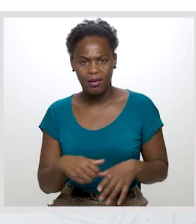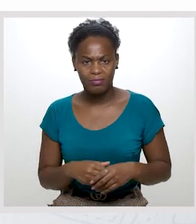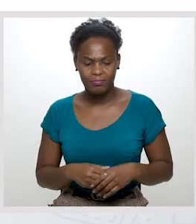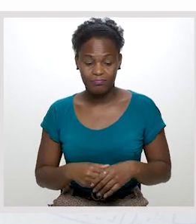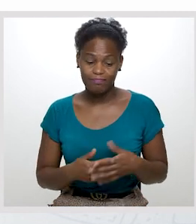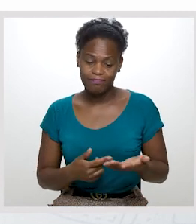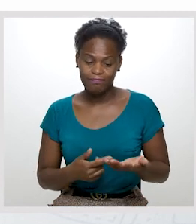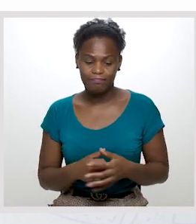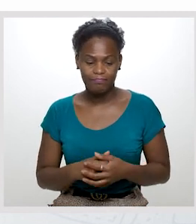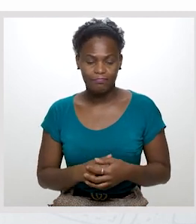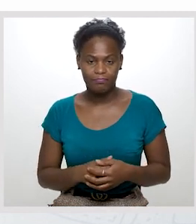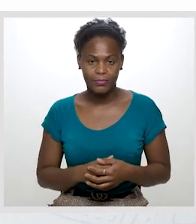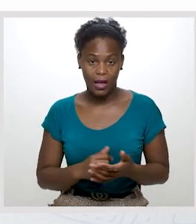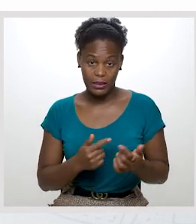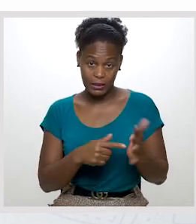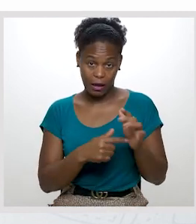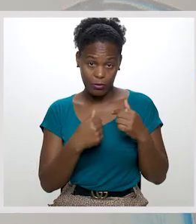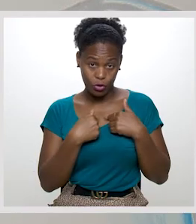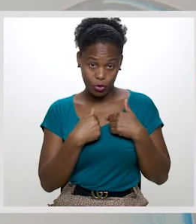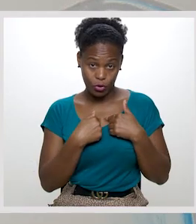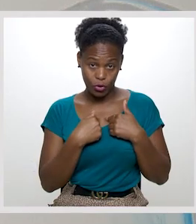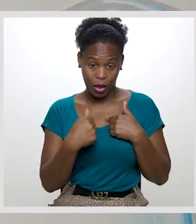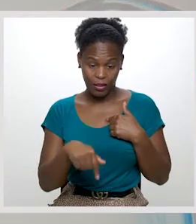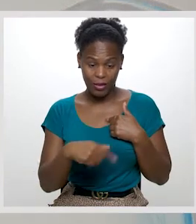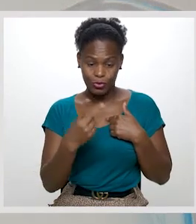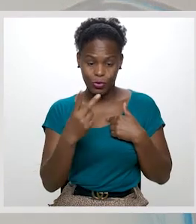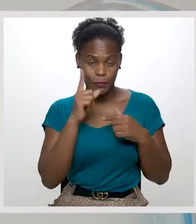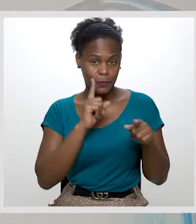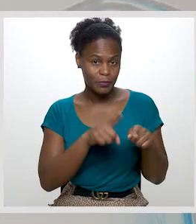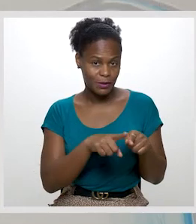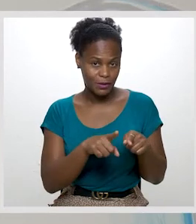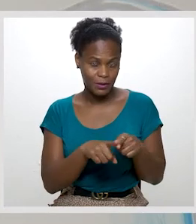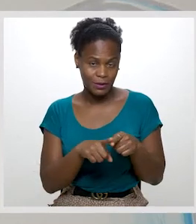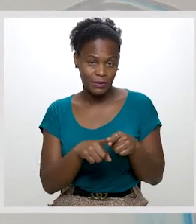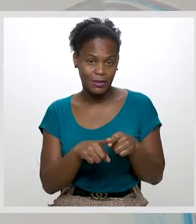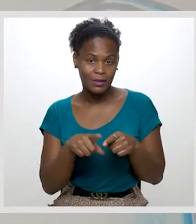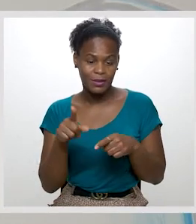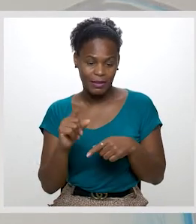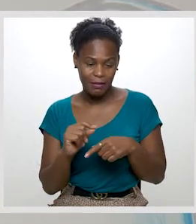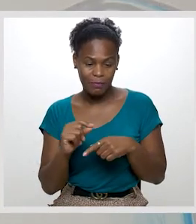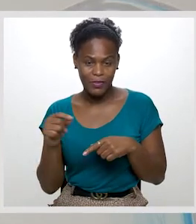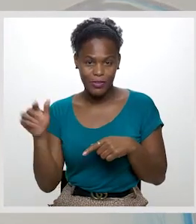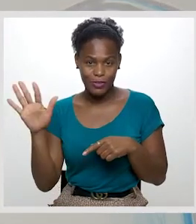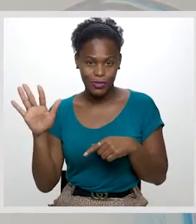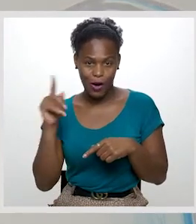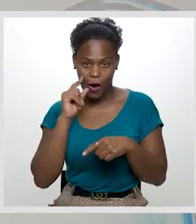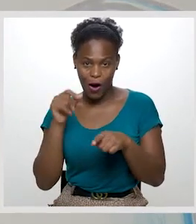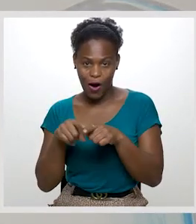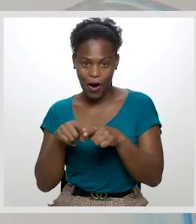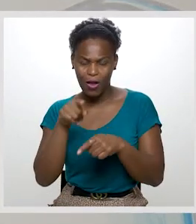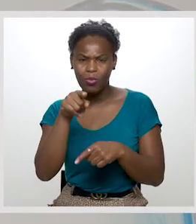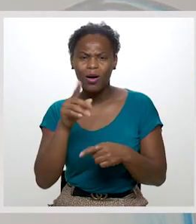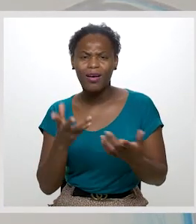sœurs tu as? Moi, dans mon cas, j'ai 2 sœurs et